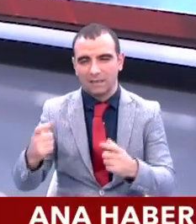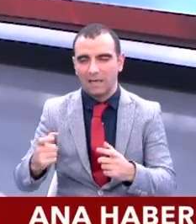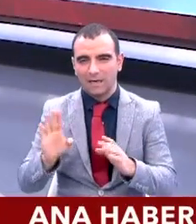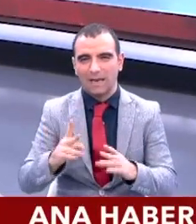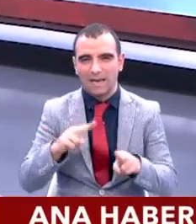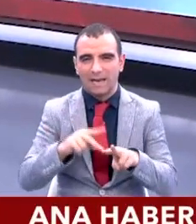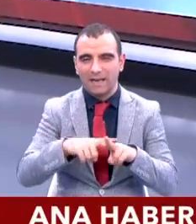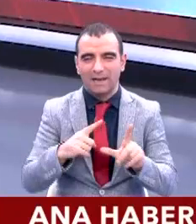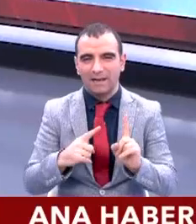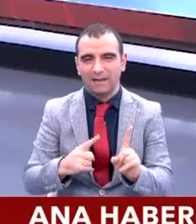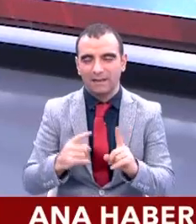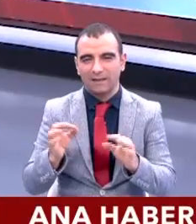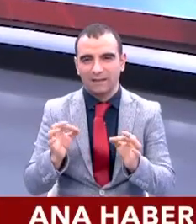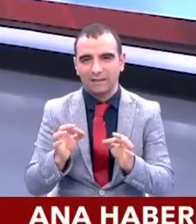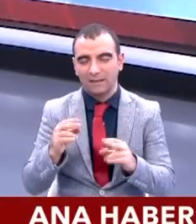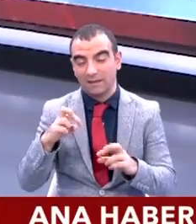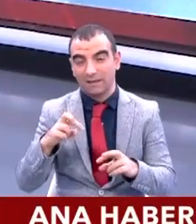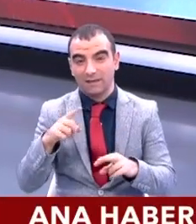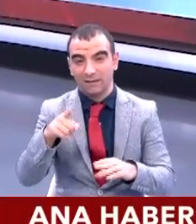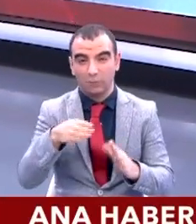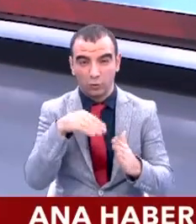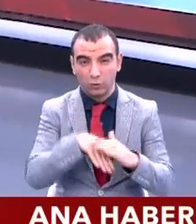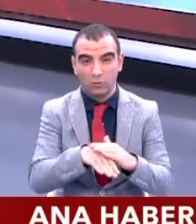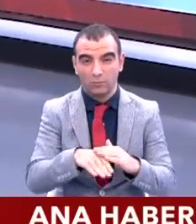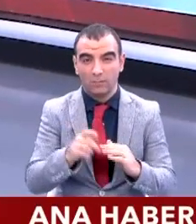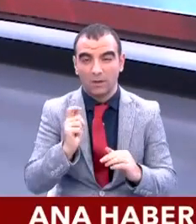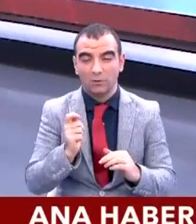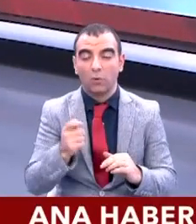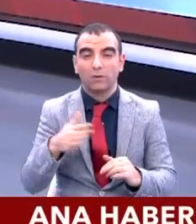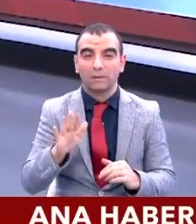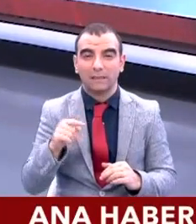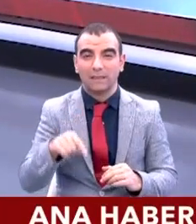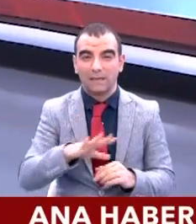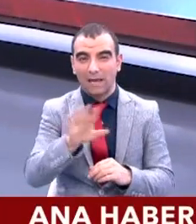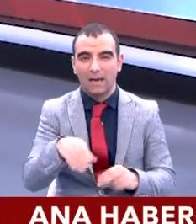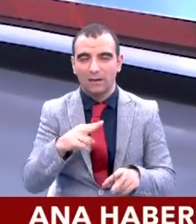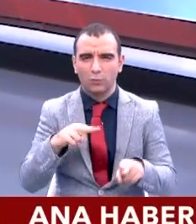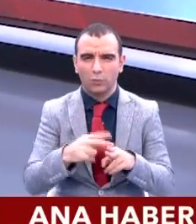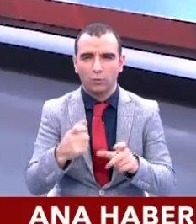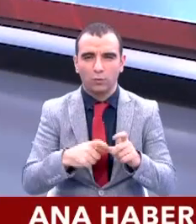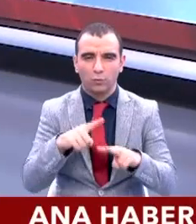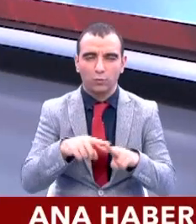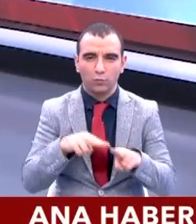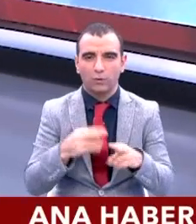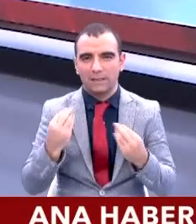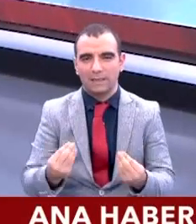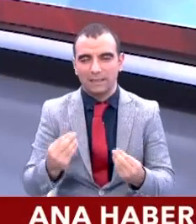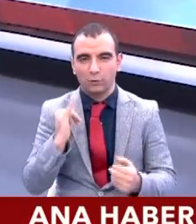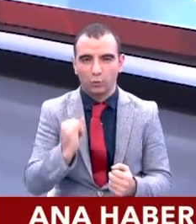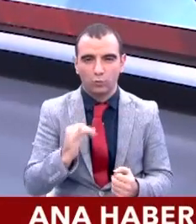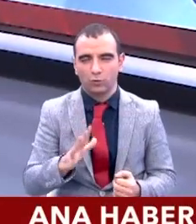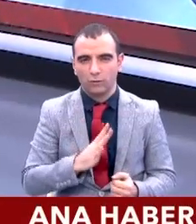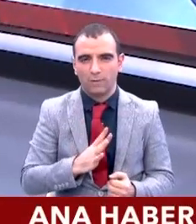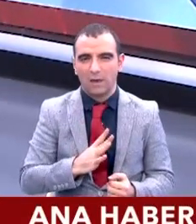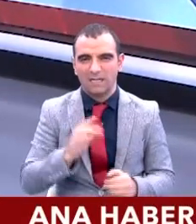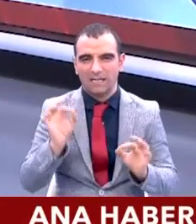bir kalıba sokmak mümkün değil veya her memleketin iyisi kötüsü olabildiği gibi her kuşağın ilgisi kötüsü de var elbette ama zannediyorum